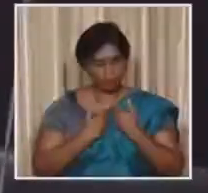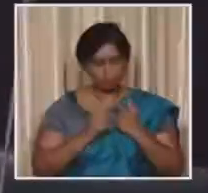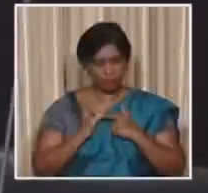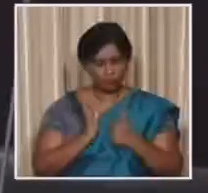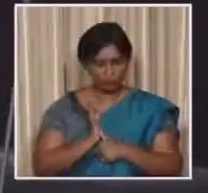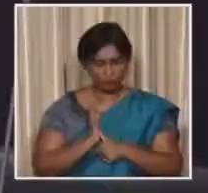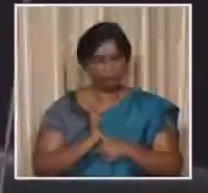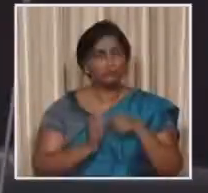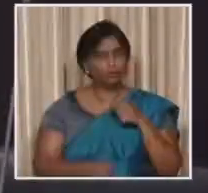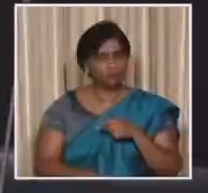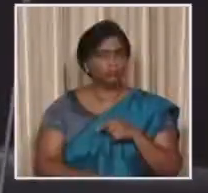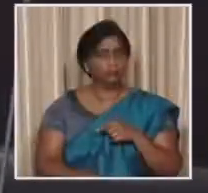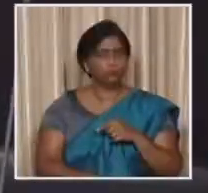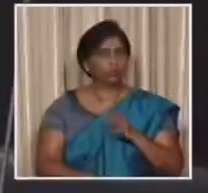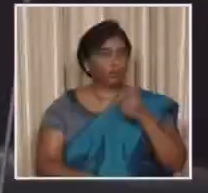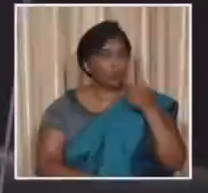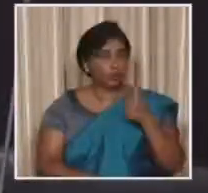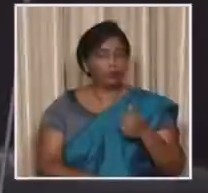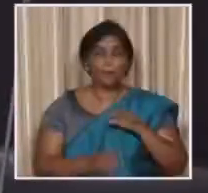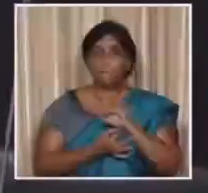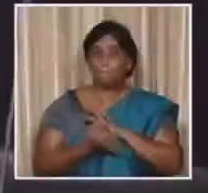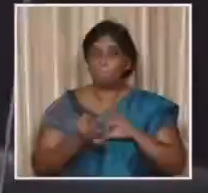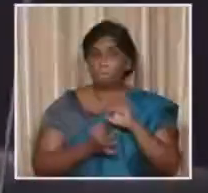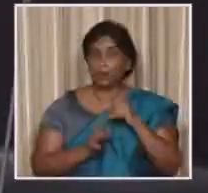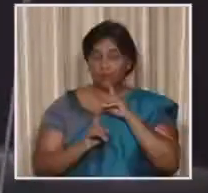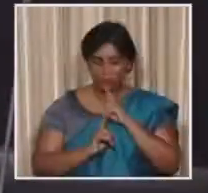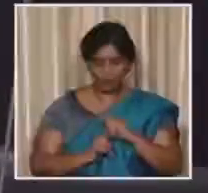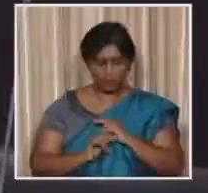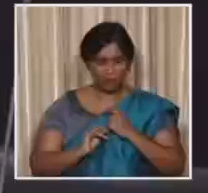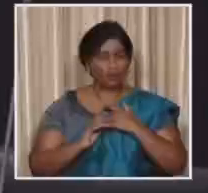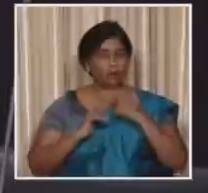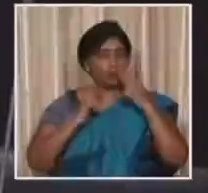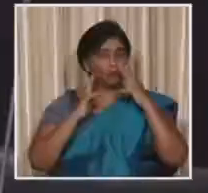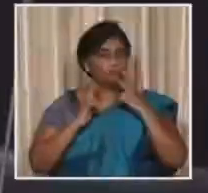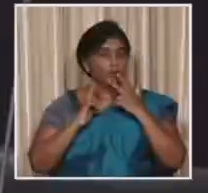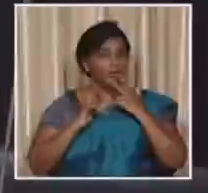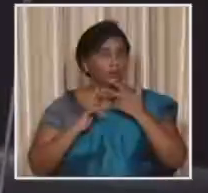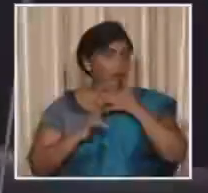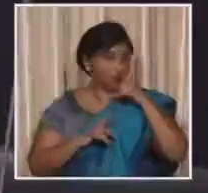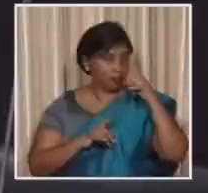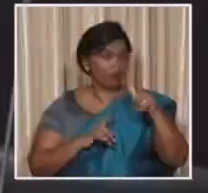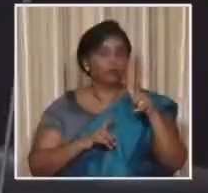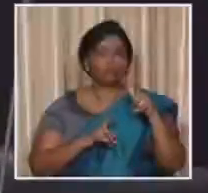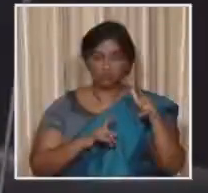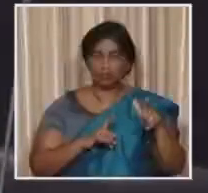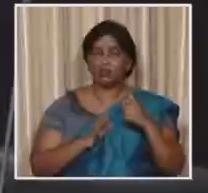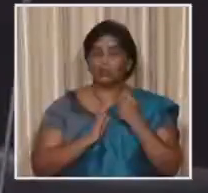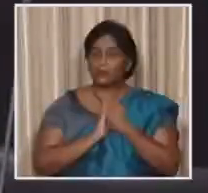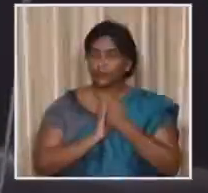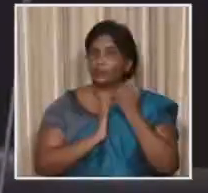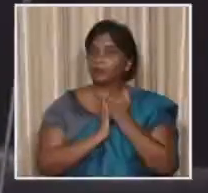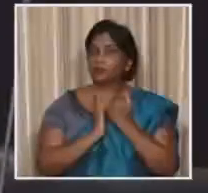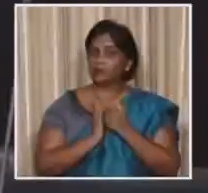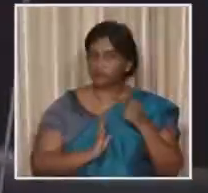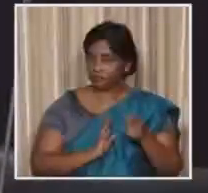palatata Bada prajagantravadi ay selakena ekshat rajadhani tibena kode achara dharma